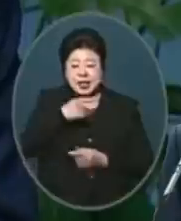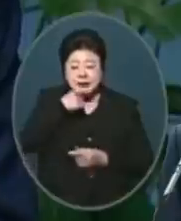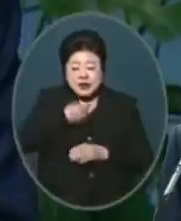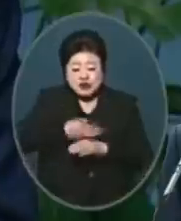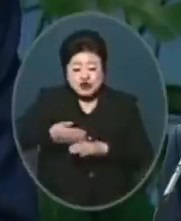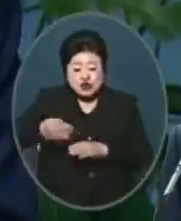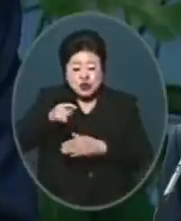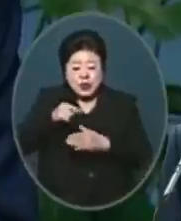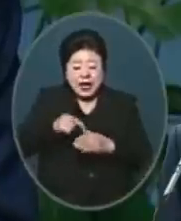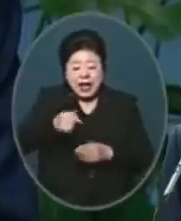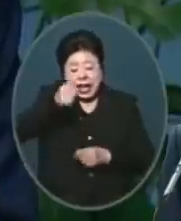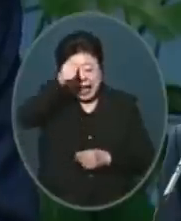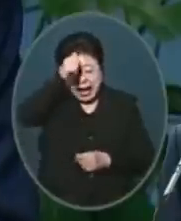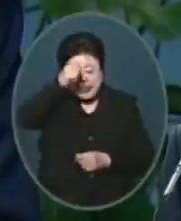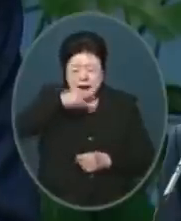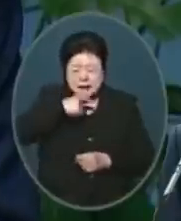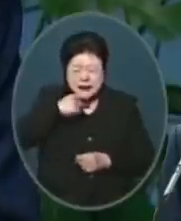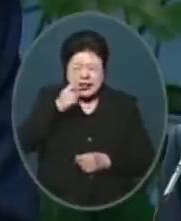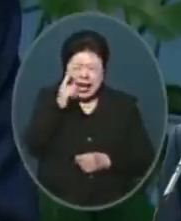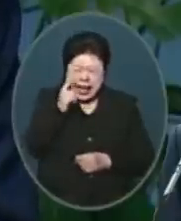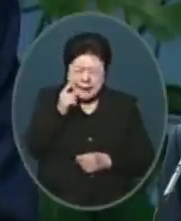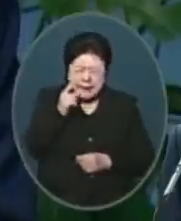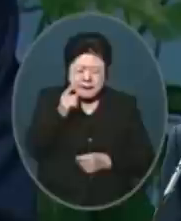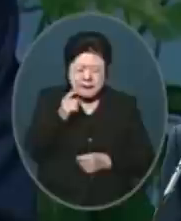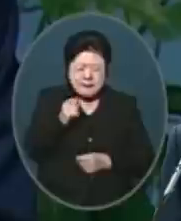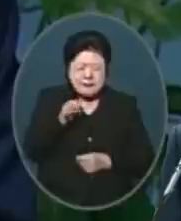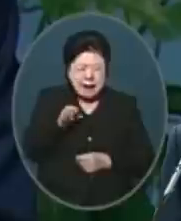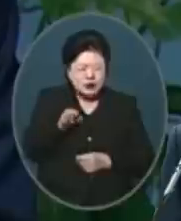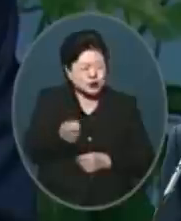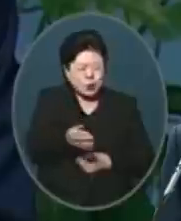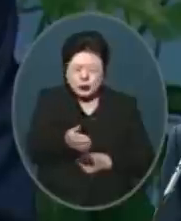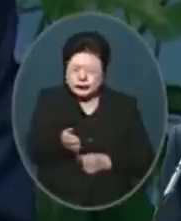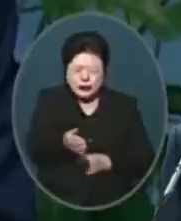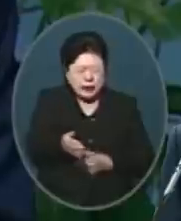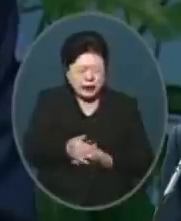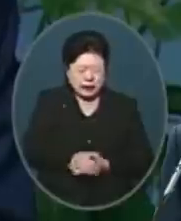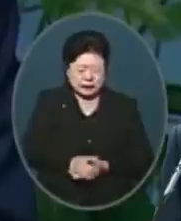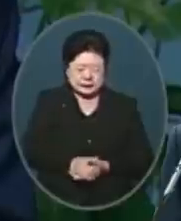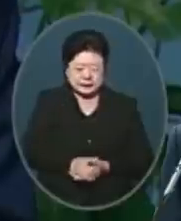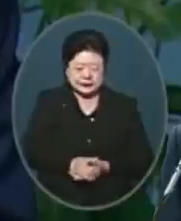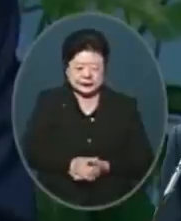아담의 피 한 방울도 섞여 있지 않습니다.